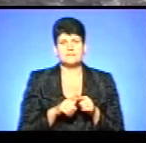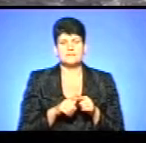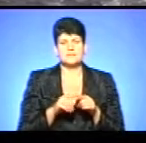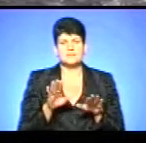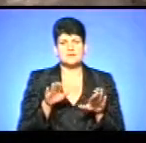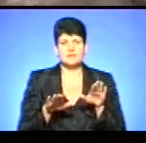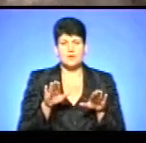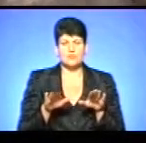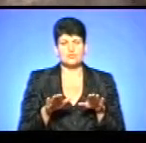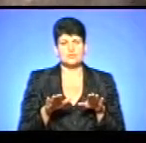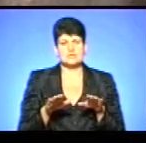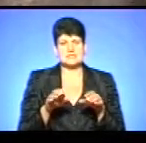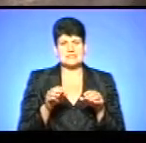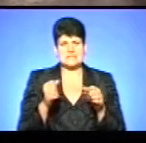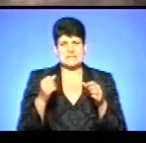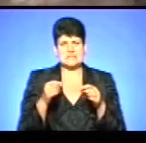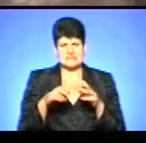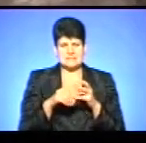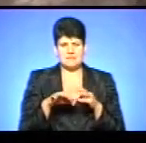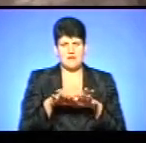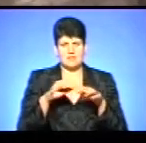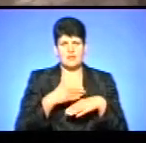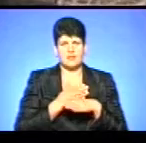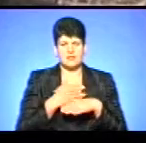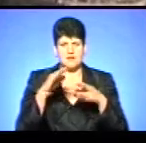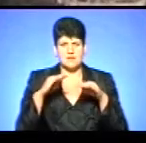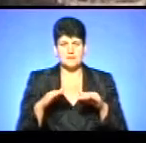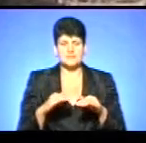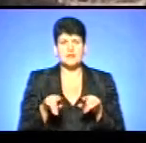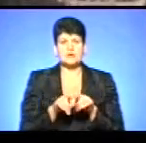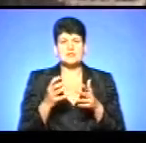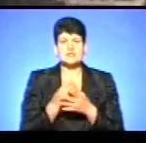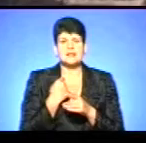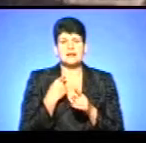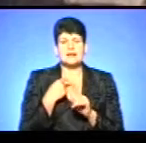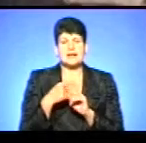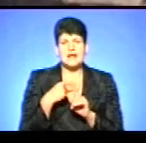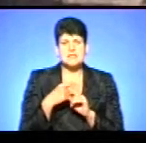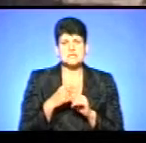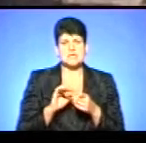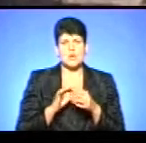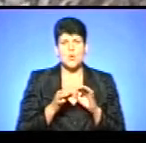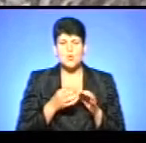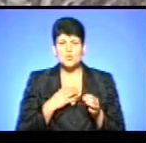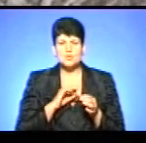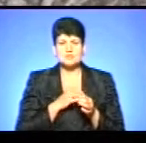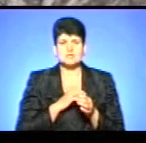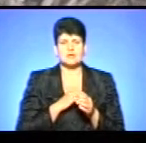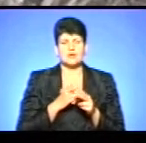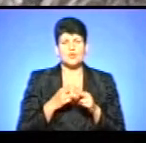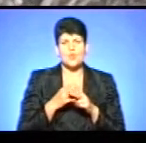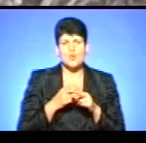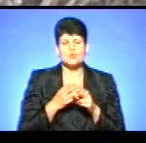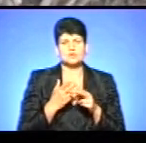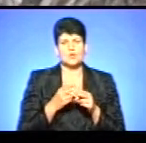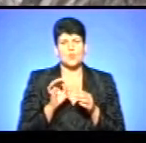землі ламаються. Окрім скелетів, археологи також знайшли хрестик, гудзик, защіпку від шинелі, кишеньковий ножик, кулі.